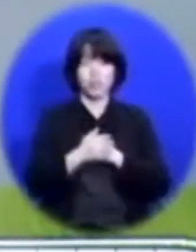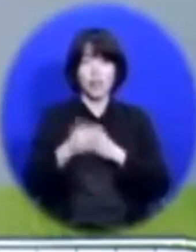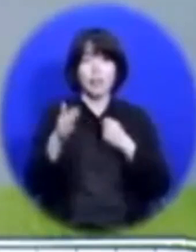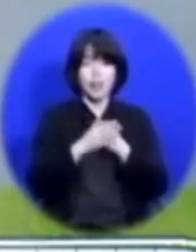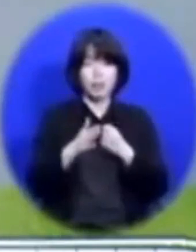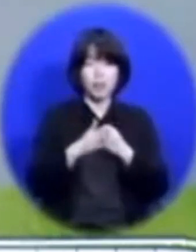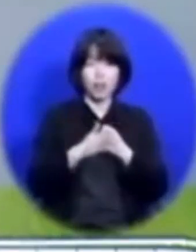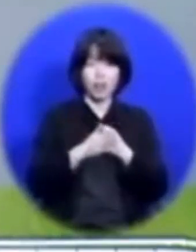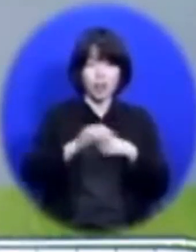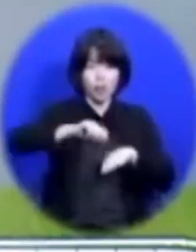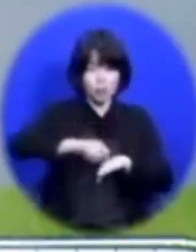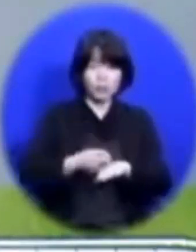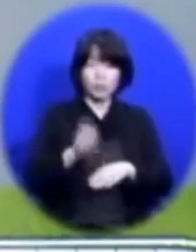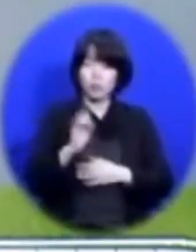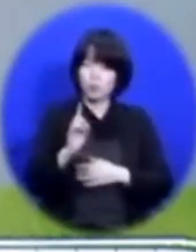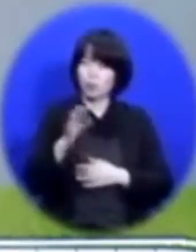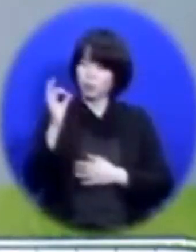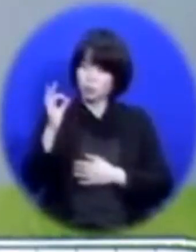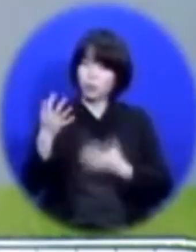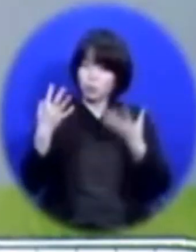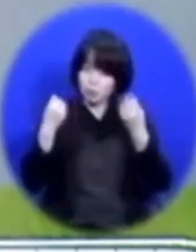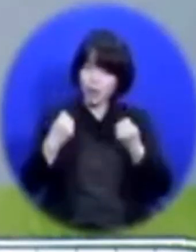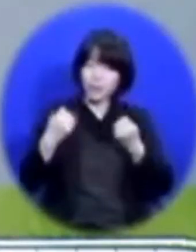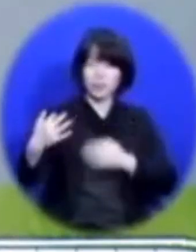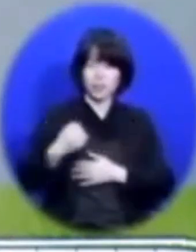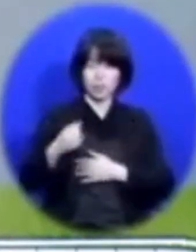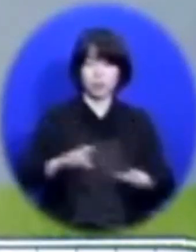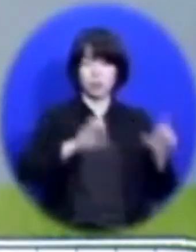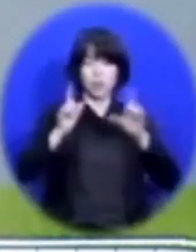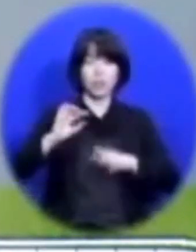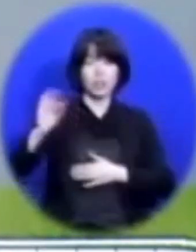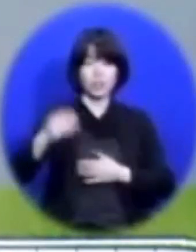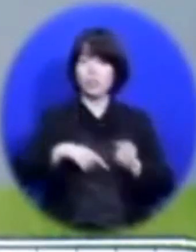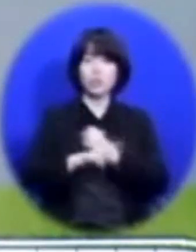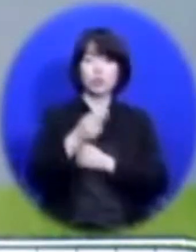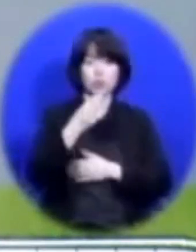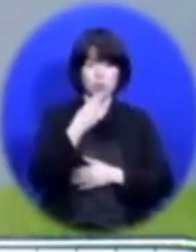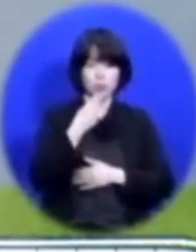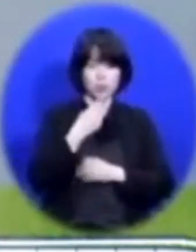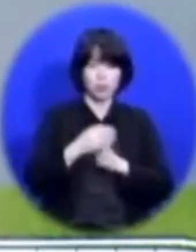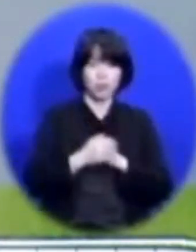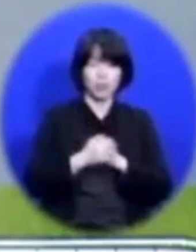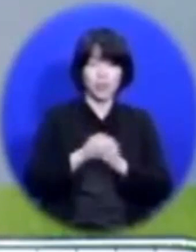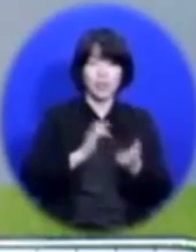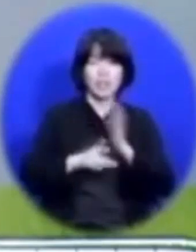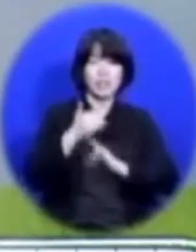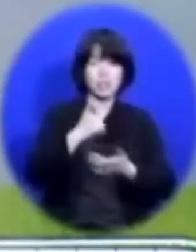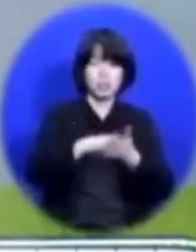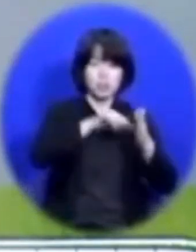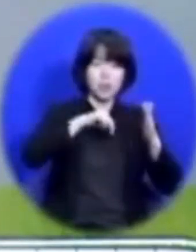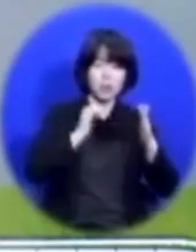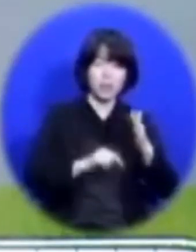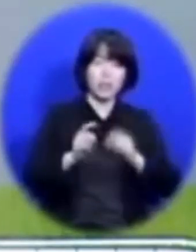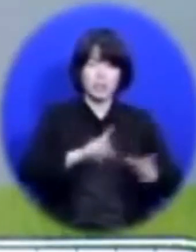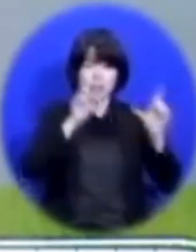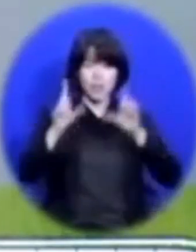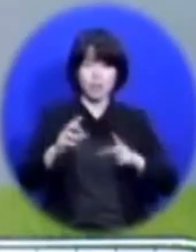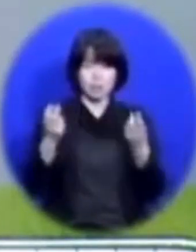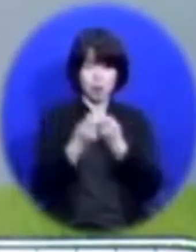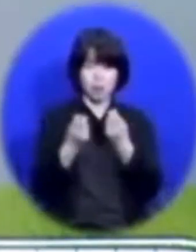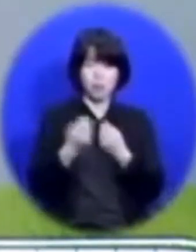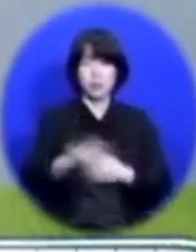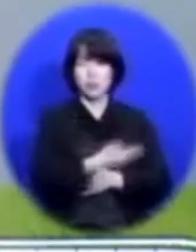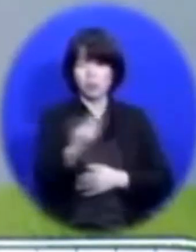그러므로 반드시많은돈을가지고살아야할이유는없습니다. 예수님안에서사는